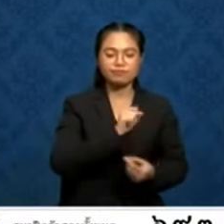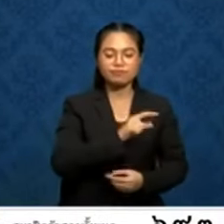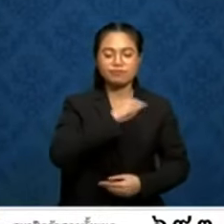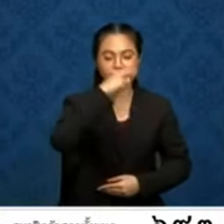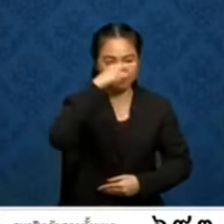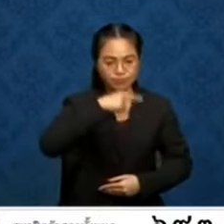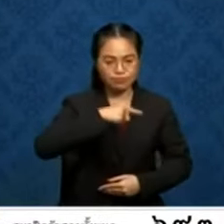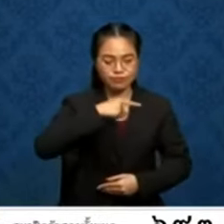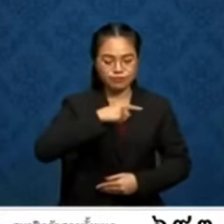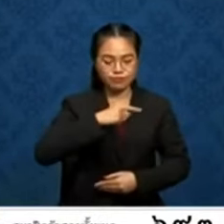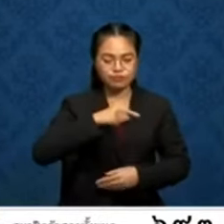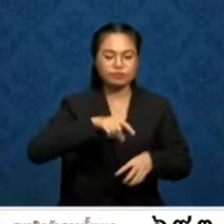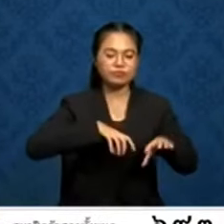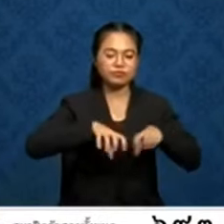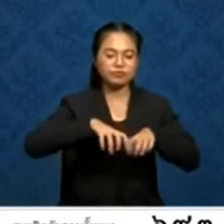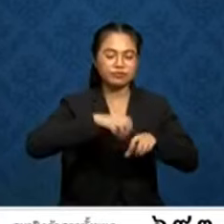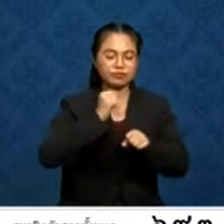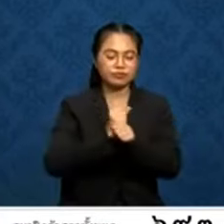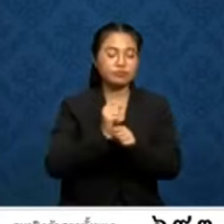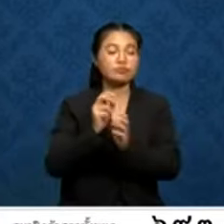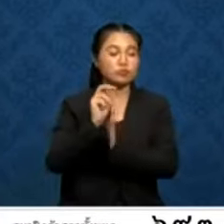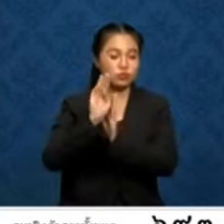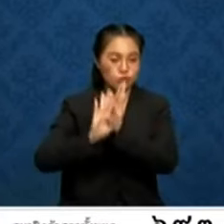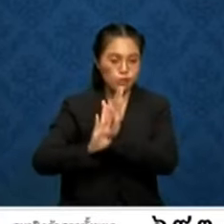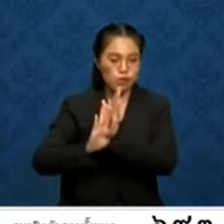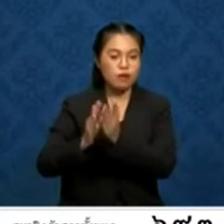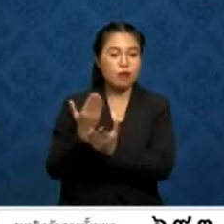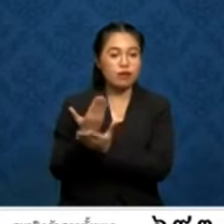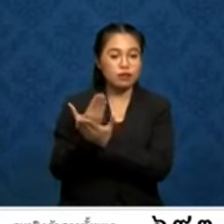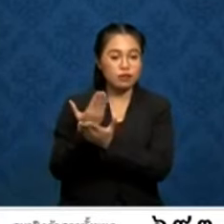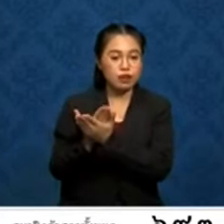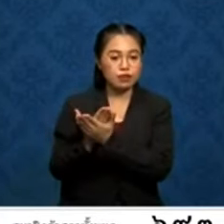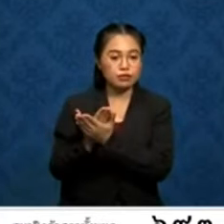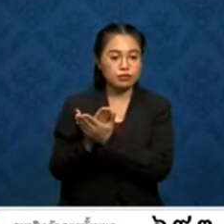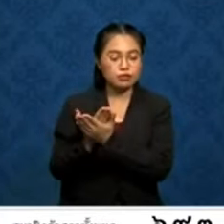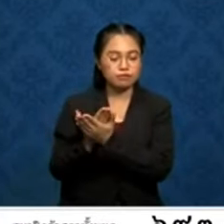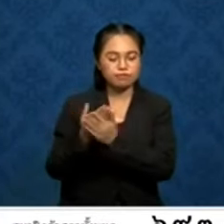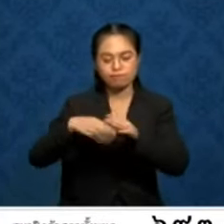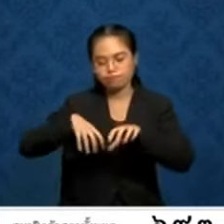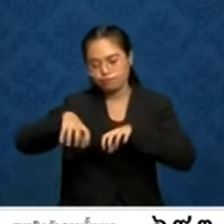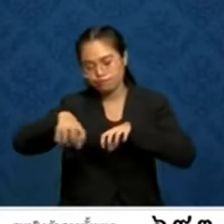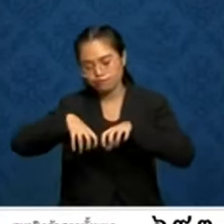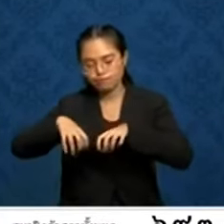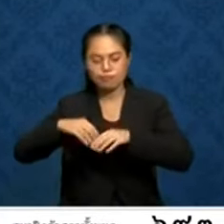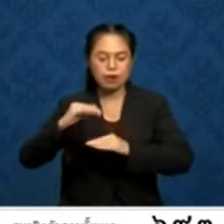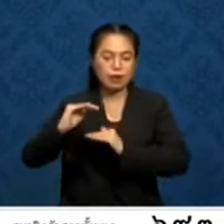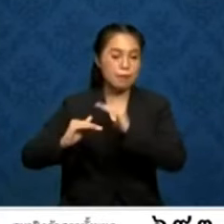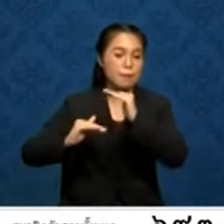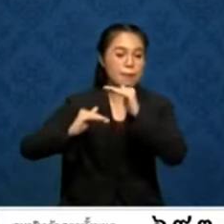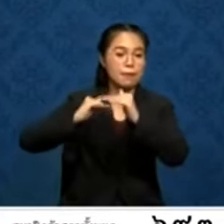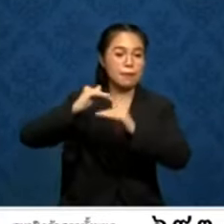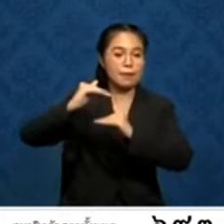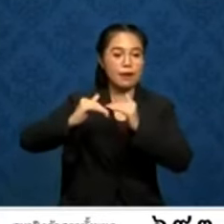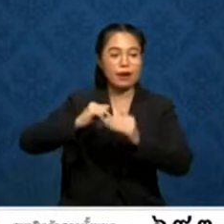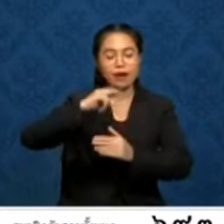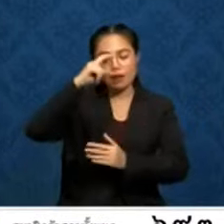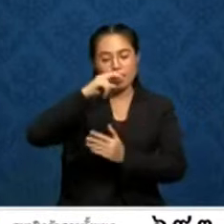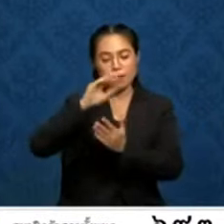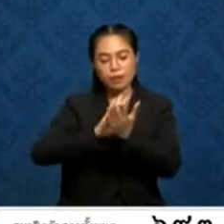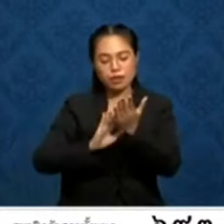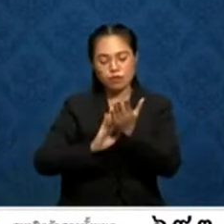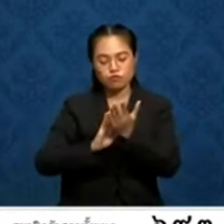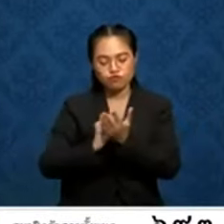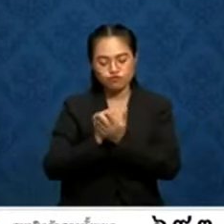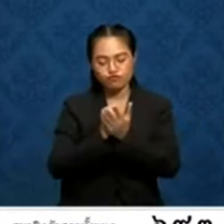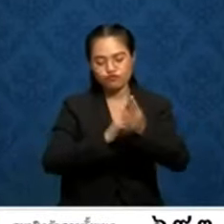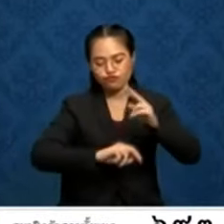บายการคลังโดยบริหารค่าใช้จ่ายในการพัฒนาประเทศให้เป็นไปอย่างมีประสิทธิภา